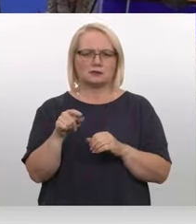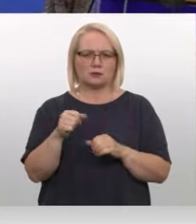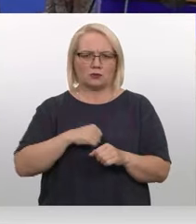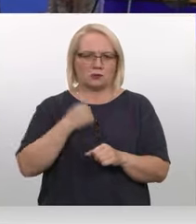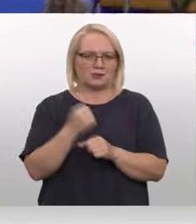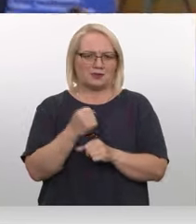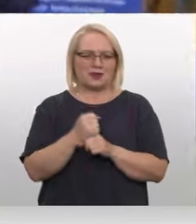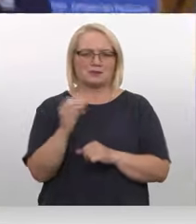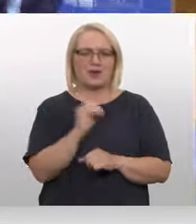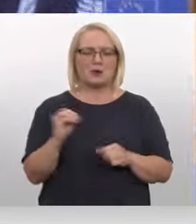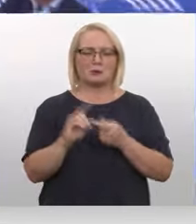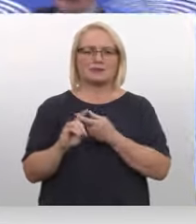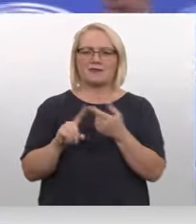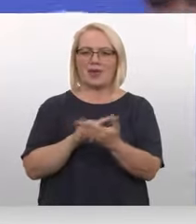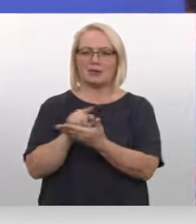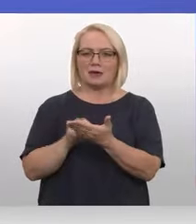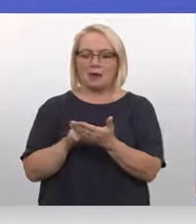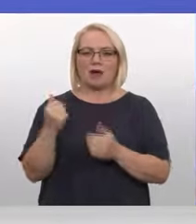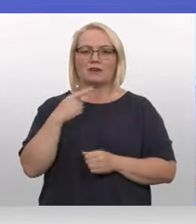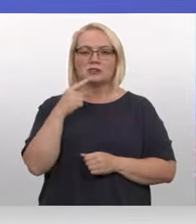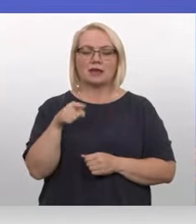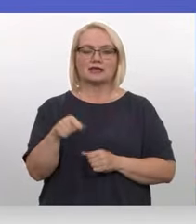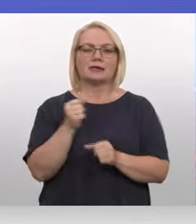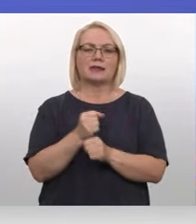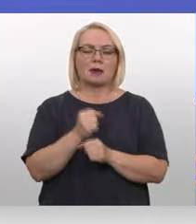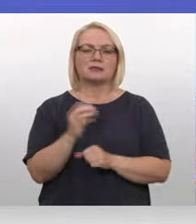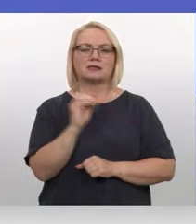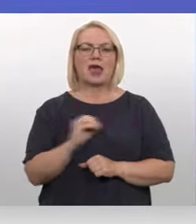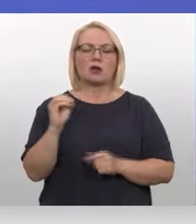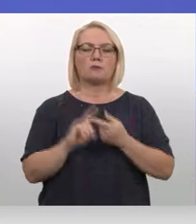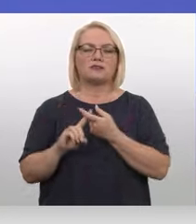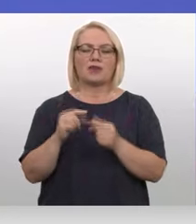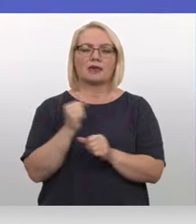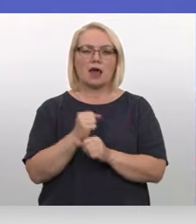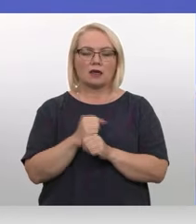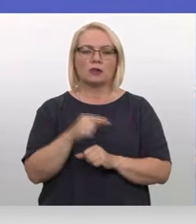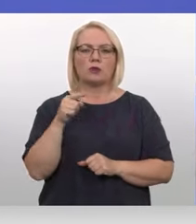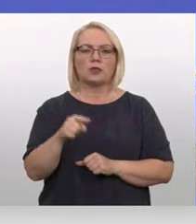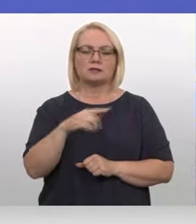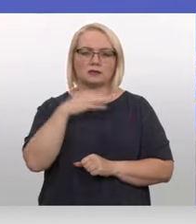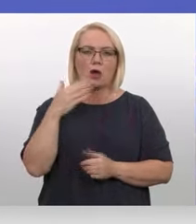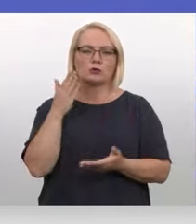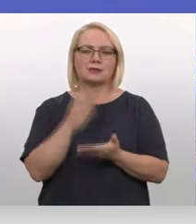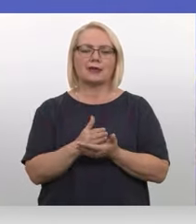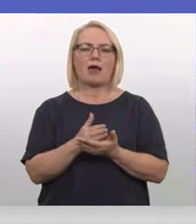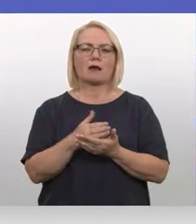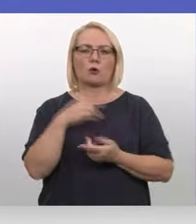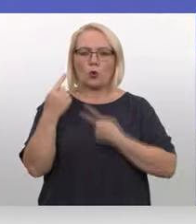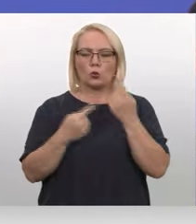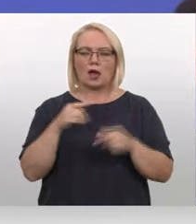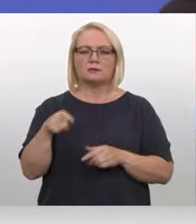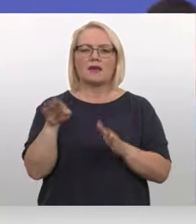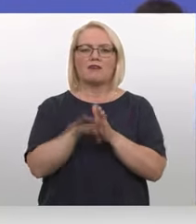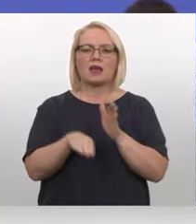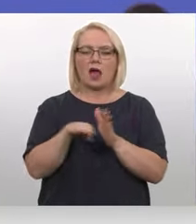Eiropas Savienībā. Tas ir darbs, kas Eiropas Savienībā ir jādara, un tas ļoti daudz tiek uzsvērts, tātad vienkāršošana,